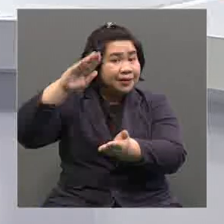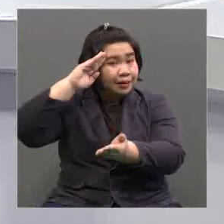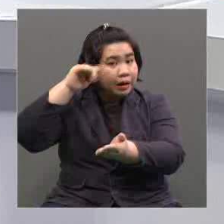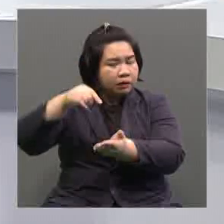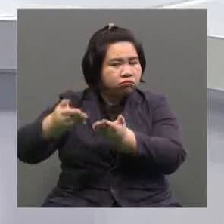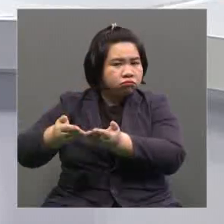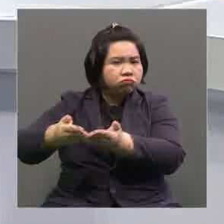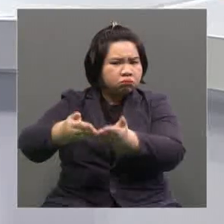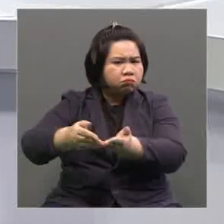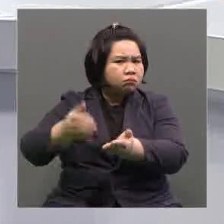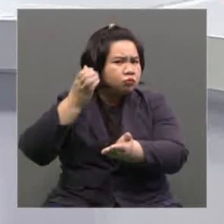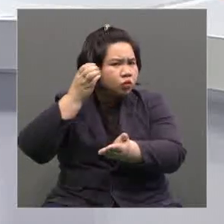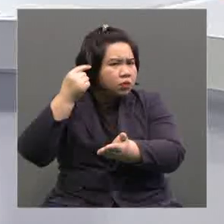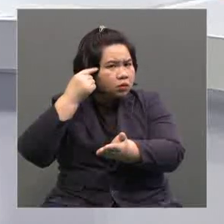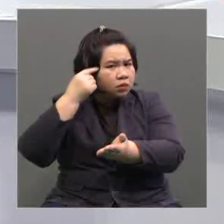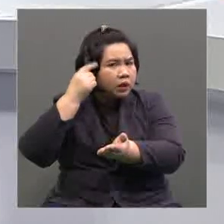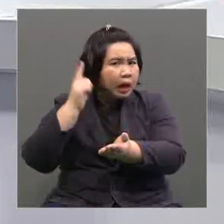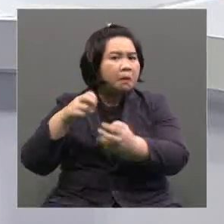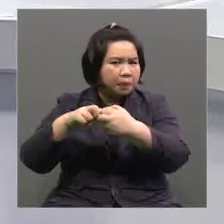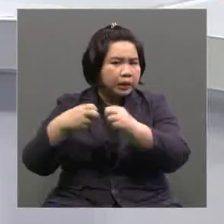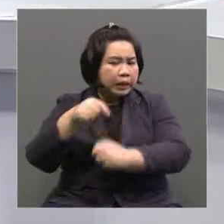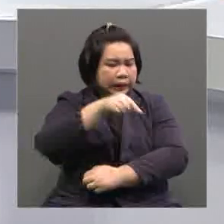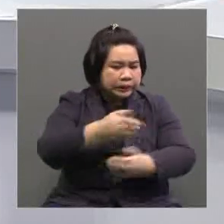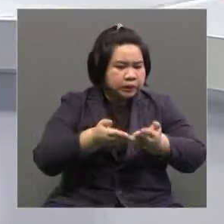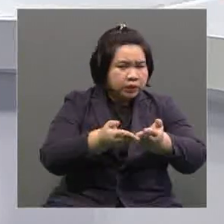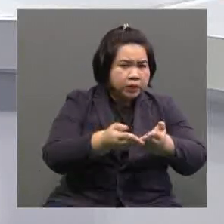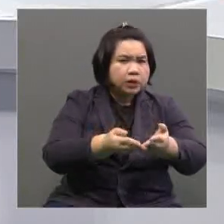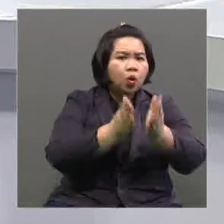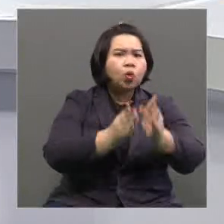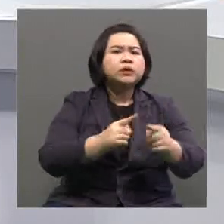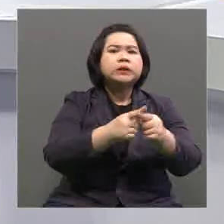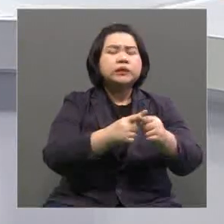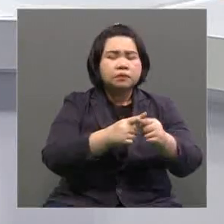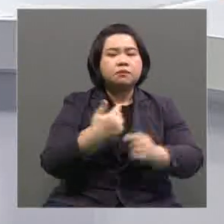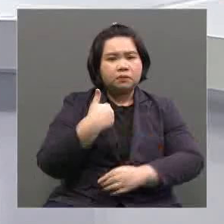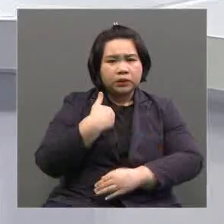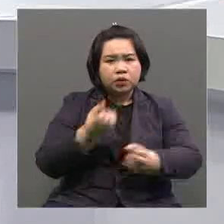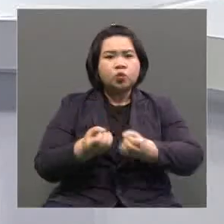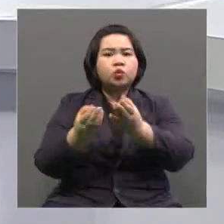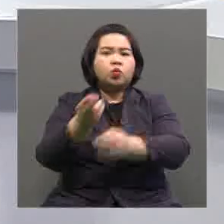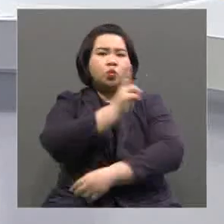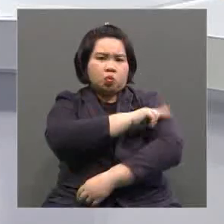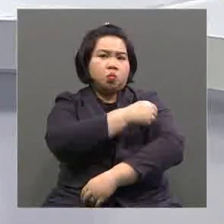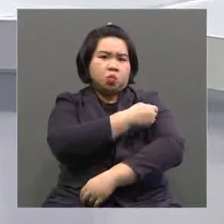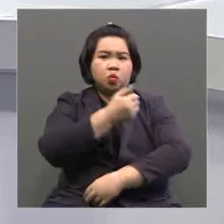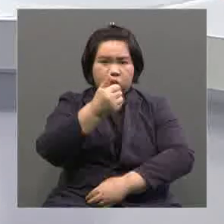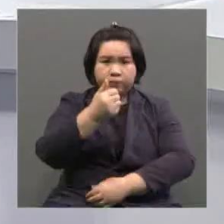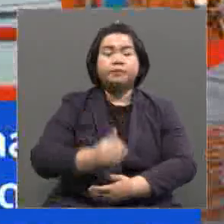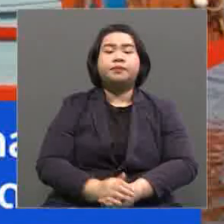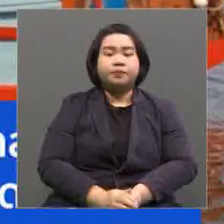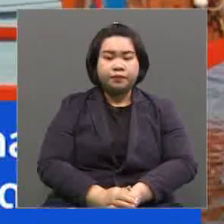2ก็ได้รับแจ้งแล้วก็รีบเข้าให้การช่วยเหลือผู้ได้รับบาดเจ็บทันทีล่าสุดเนี่ยส่งตัวไปถึงมือแพทย์แล้วอย่างปลอดภัย